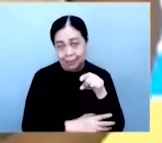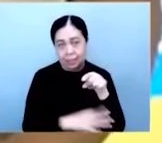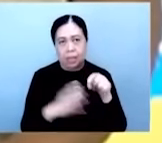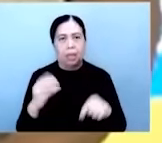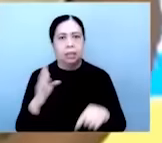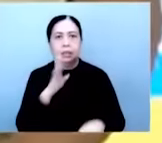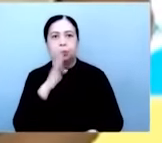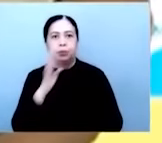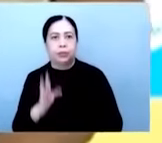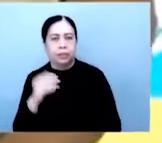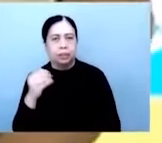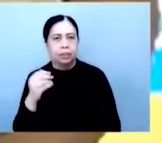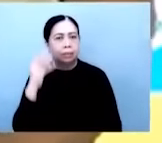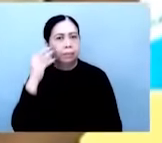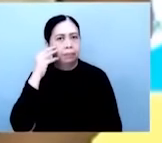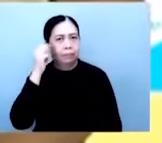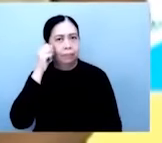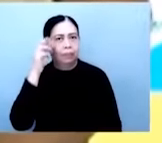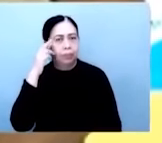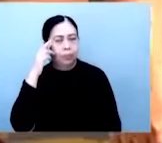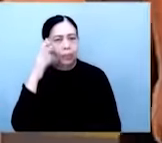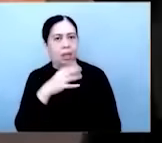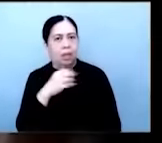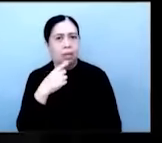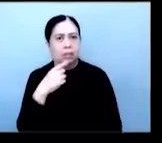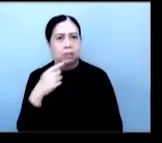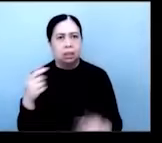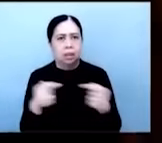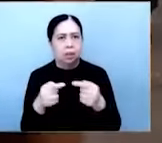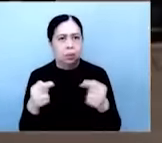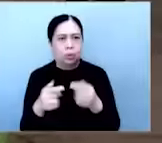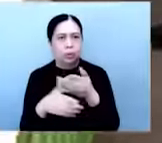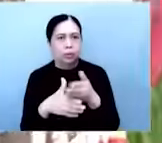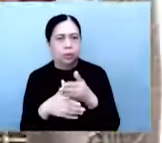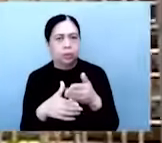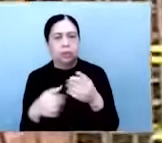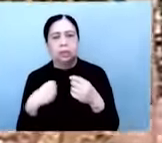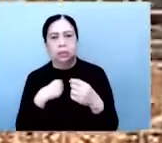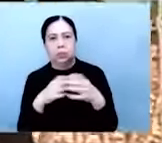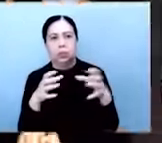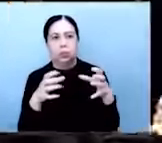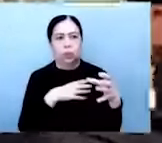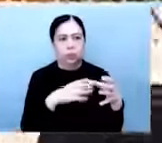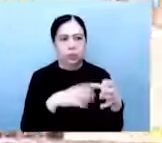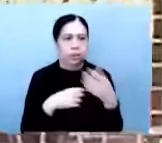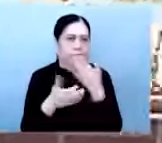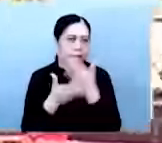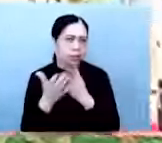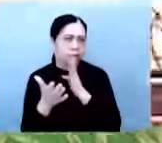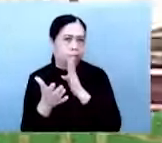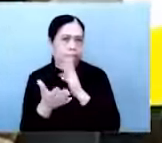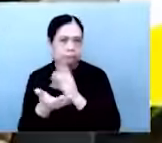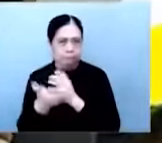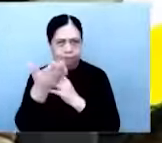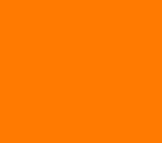Speaker Martin Romualdez at ang gusot sa pagitan ng Senado at Kamara. Narito ang ilan sa kanyang mga pahayag